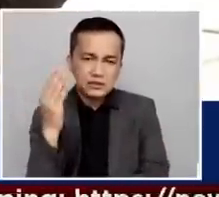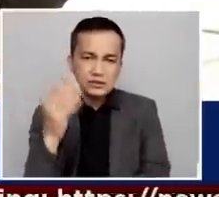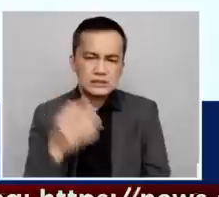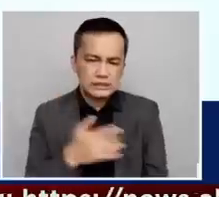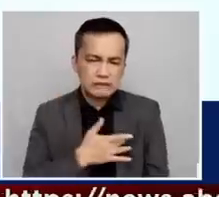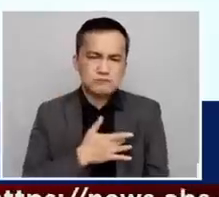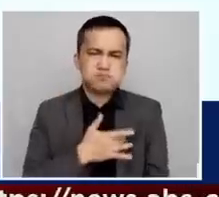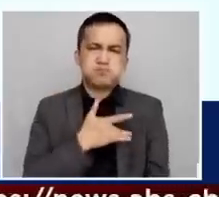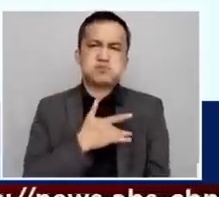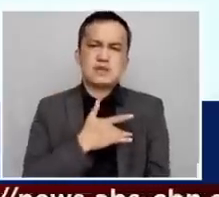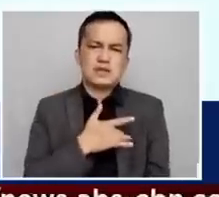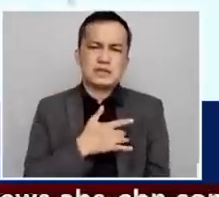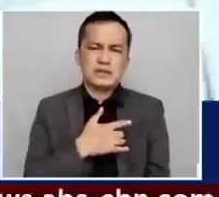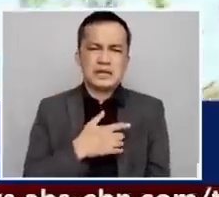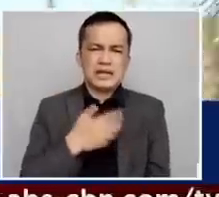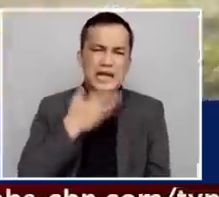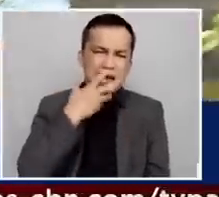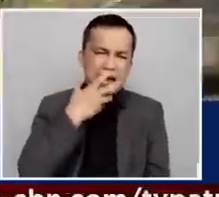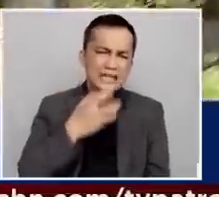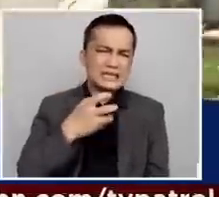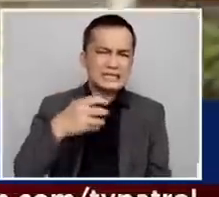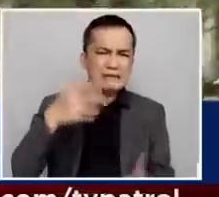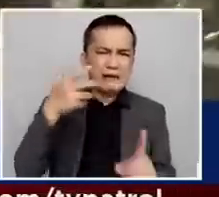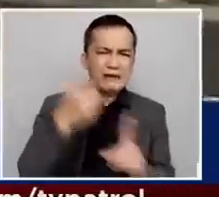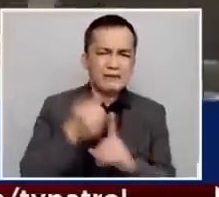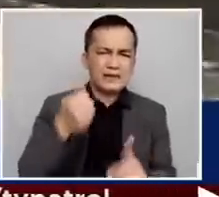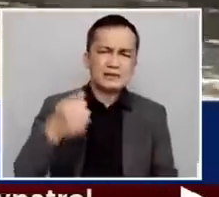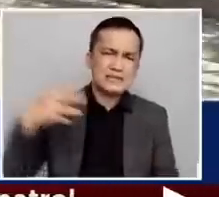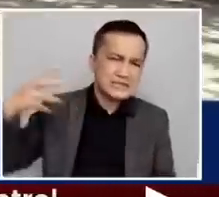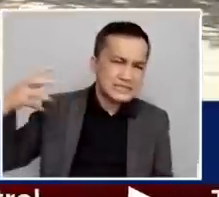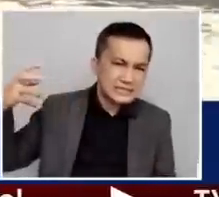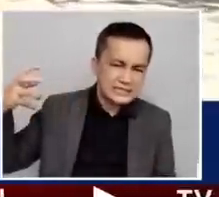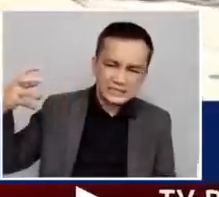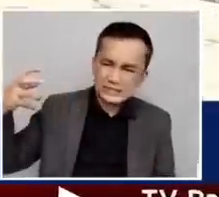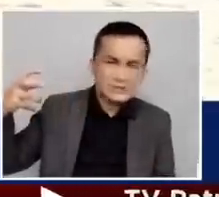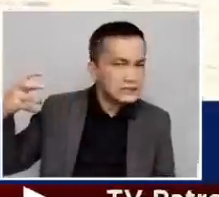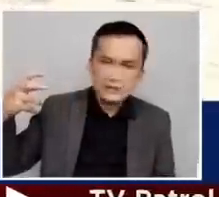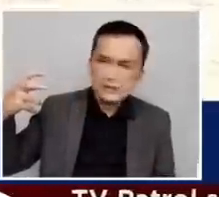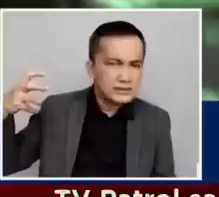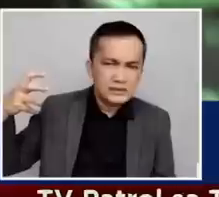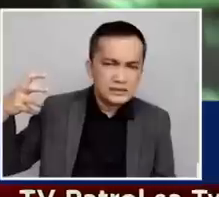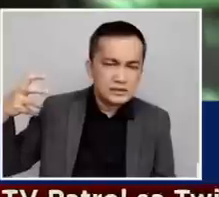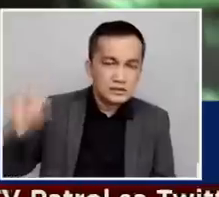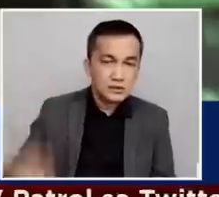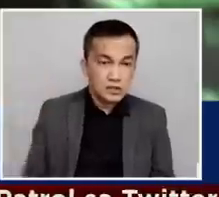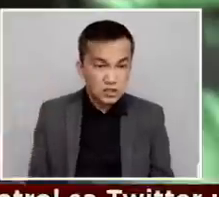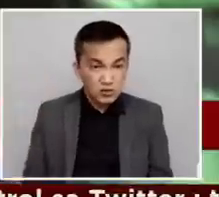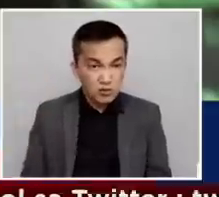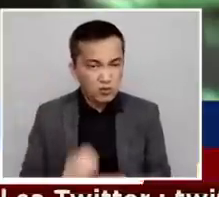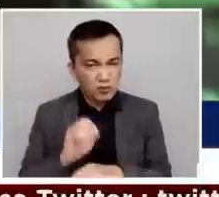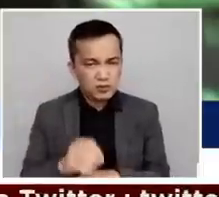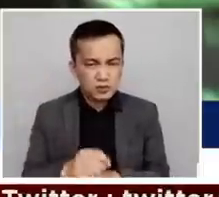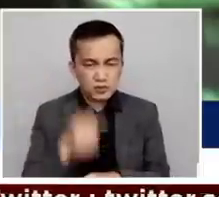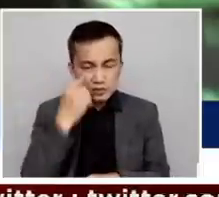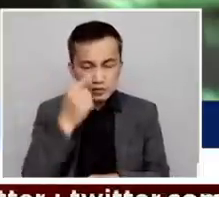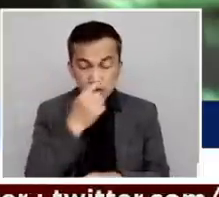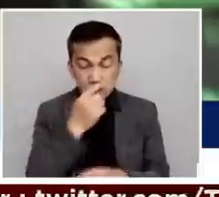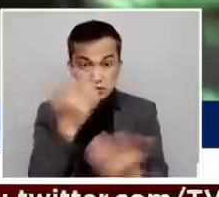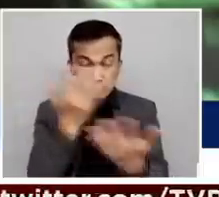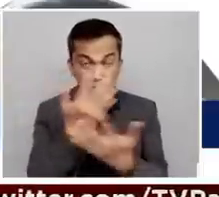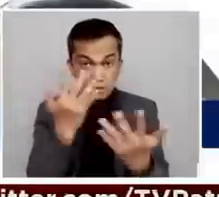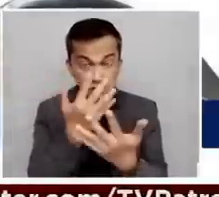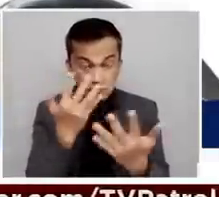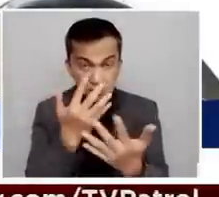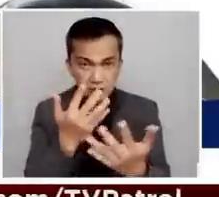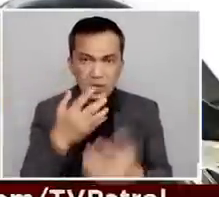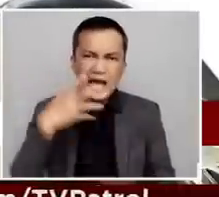kasi ang epekto ng matinding sikat ng araw. Sobra talaga, halos magdoble yung tingin mo sa kalsada sa sobrang